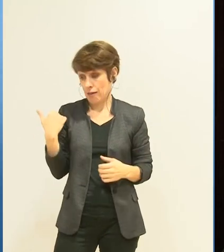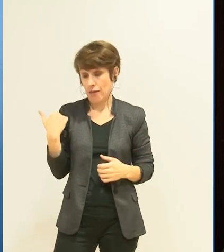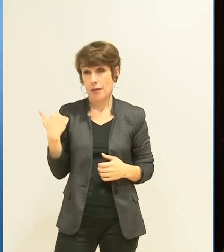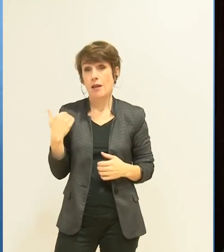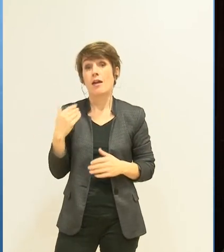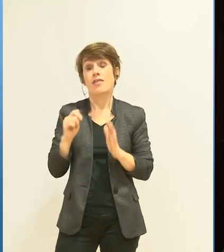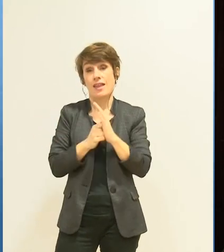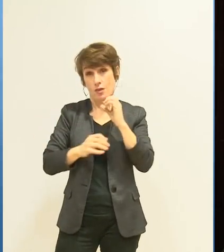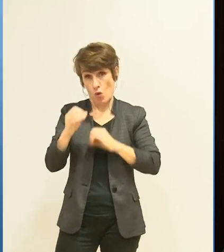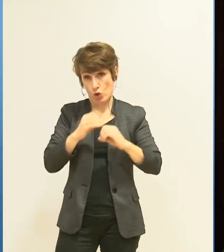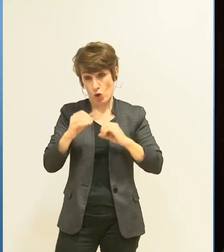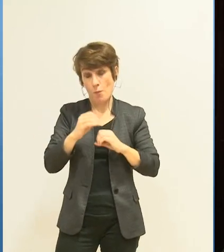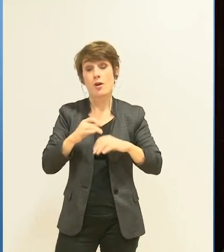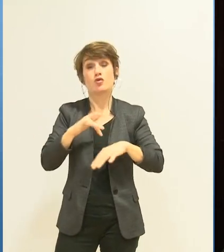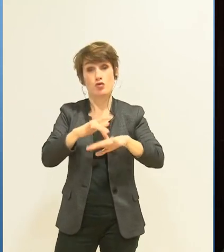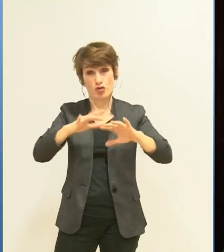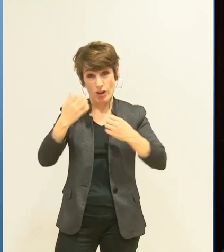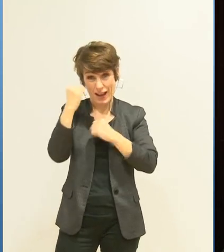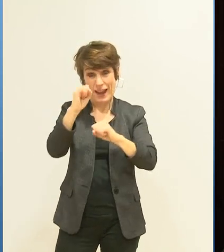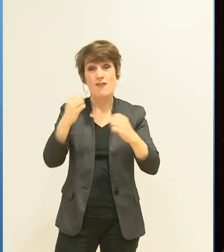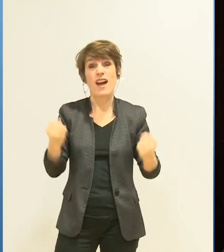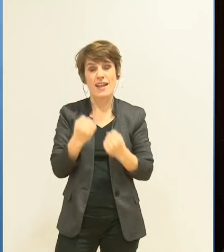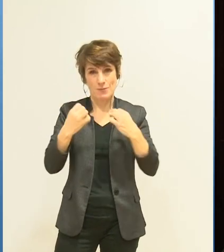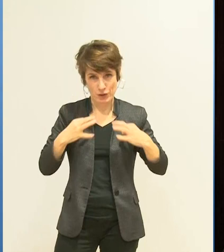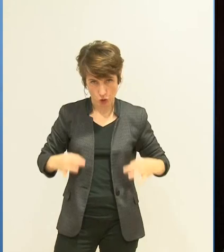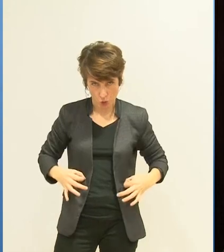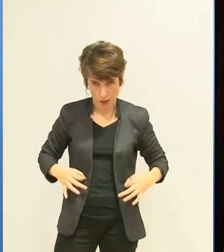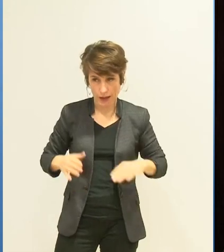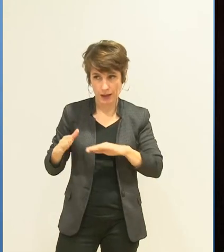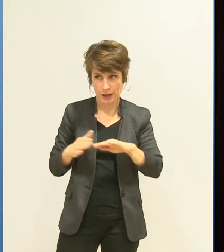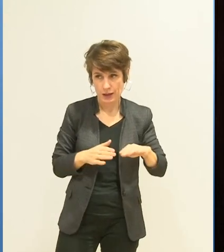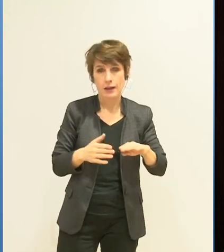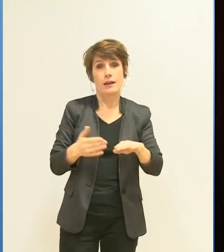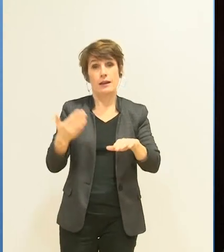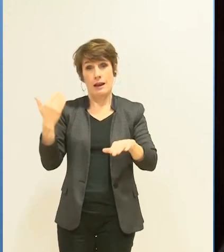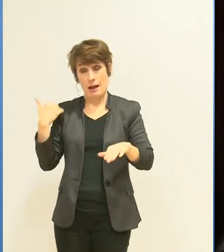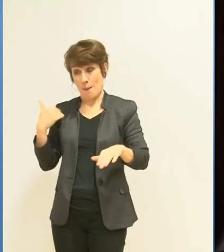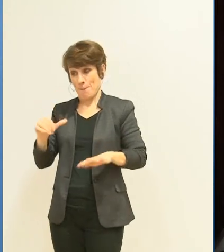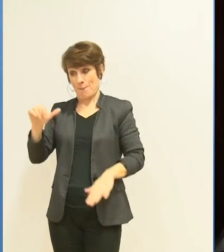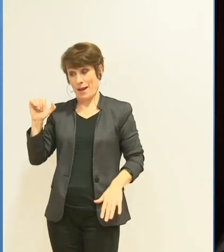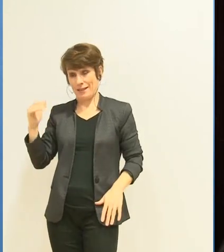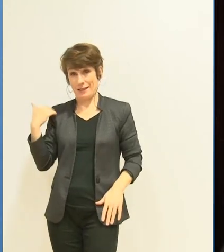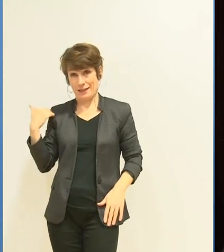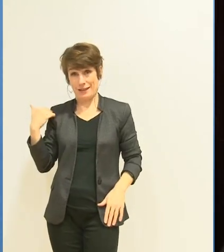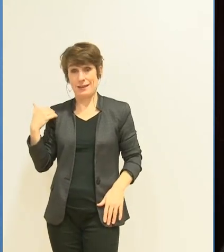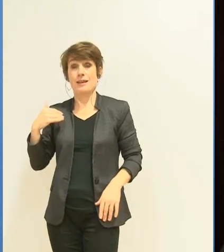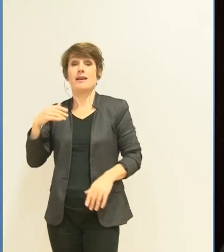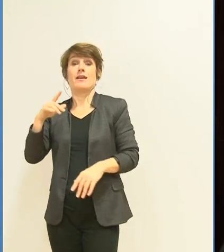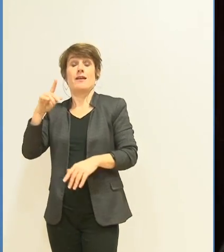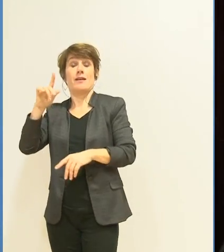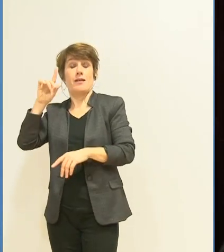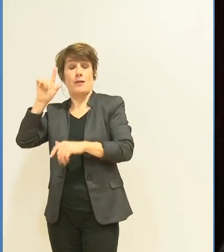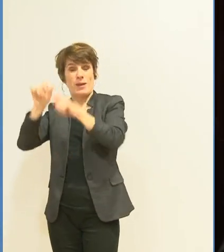grève en octobre on a eu mardi dernier une grève des blouses bleues c'est à dire des des agents d'entretien des atsem